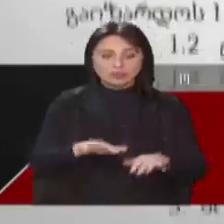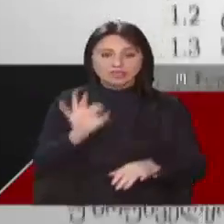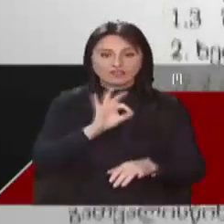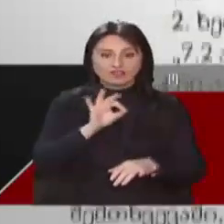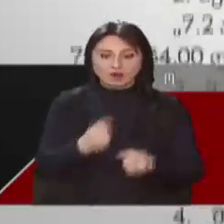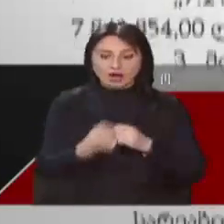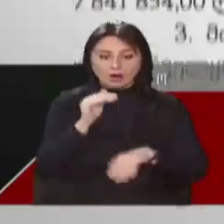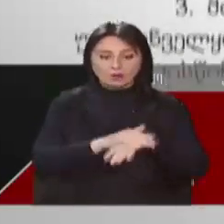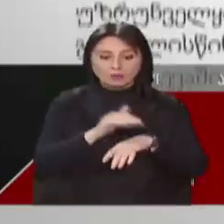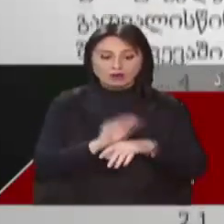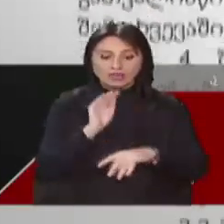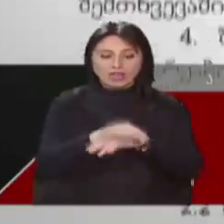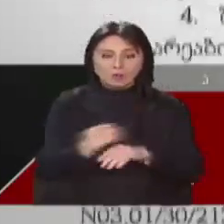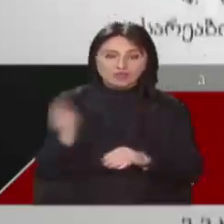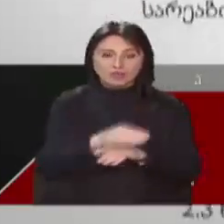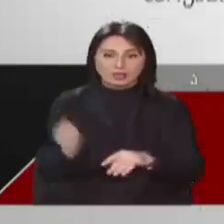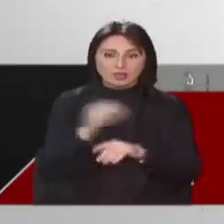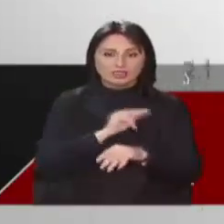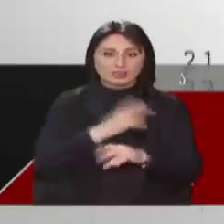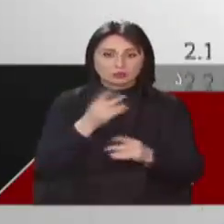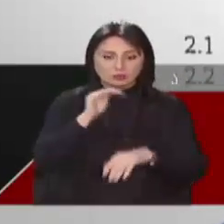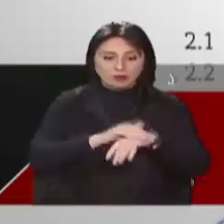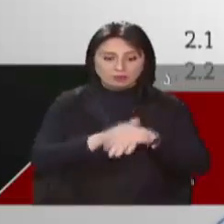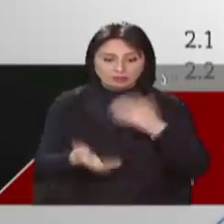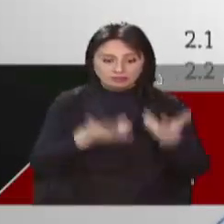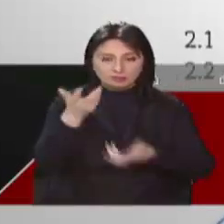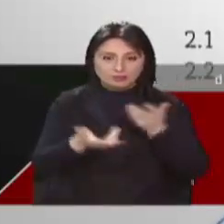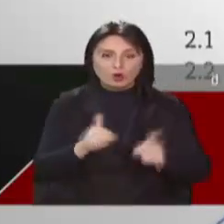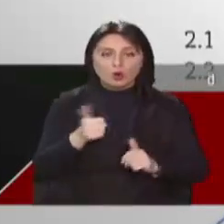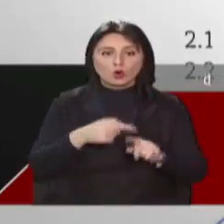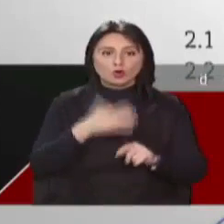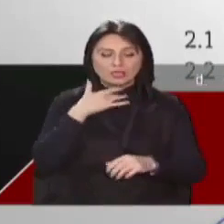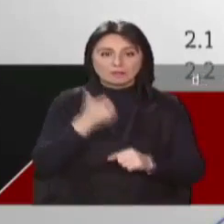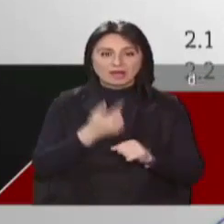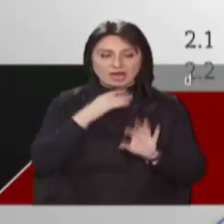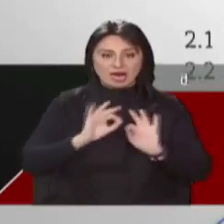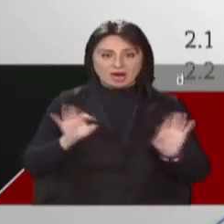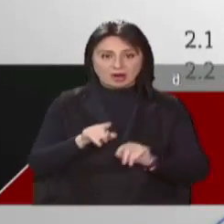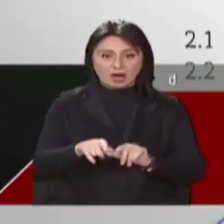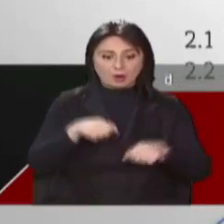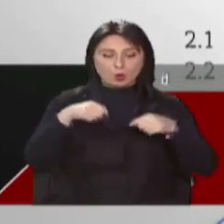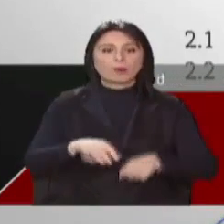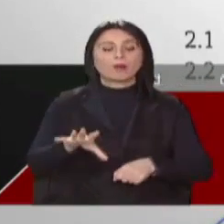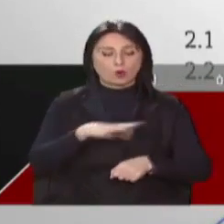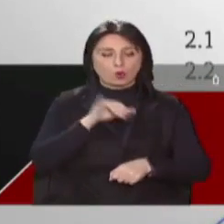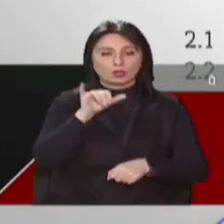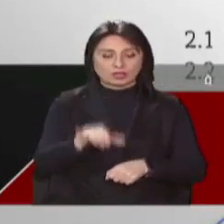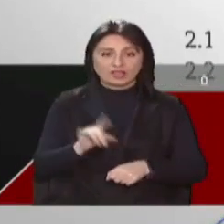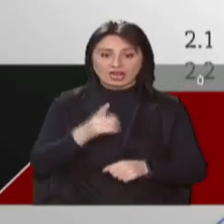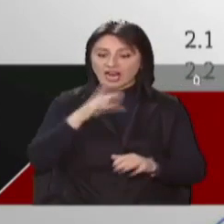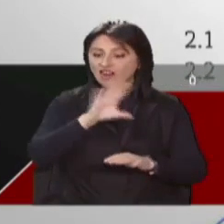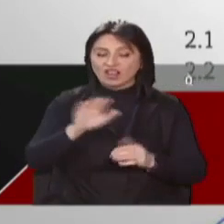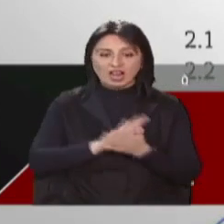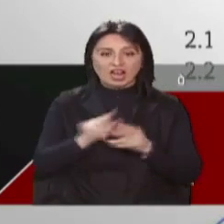მიმდინარეობისას გამოვლენილმა დამატებითი მოცულობის სამუშაოებმა გამოიწვია. Როგორც მერიაში განმარტეს, ამის უფლება ჰქონდათ, რადგან